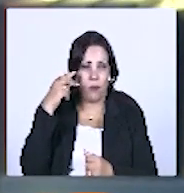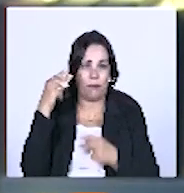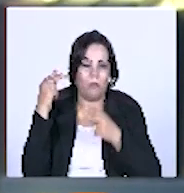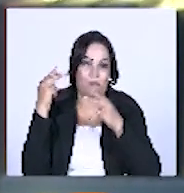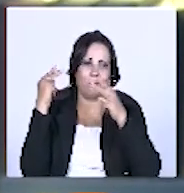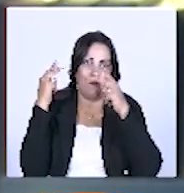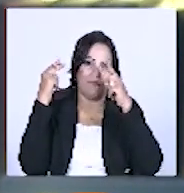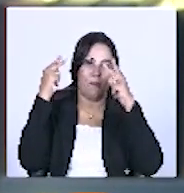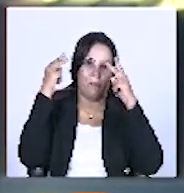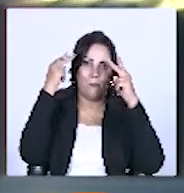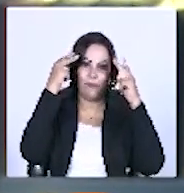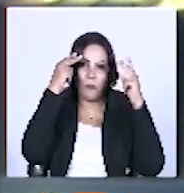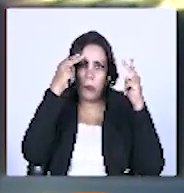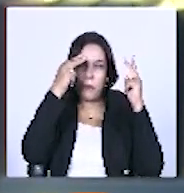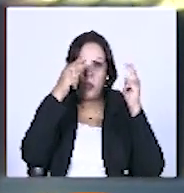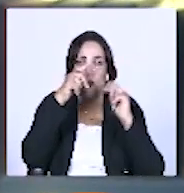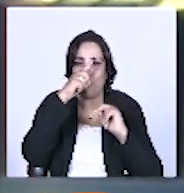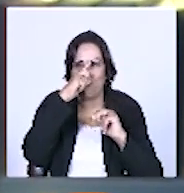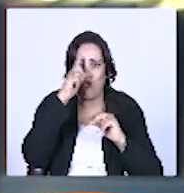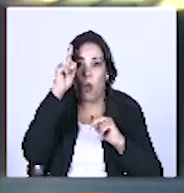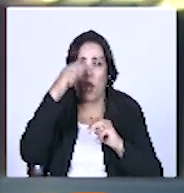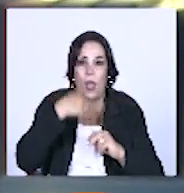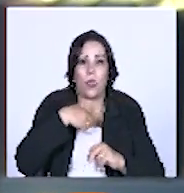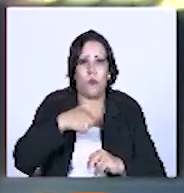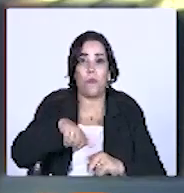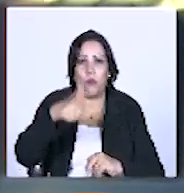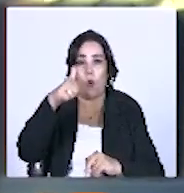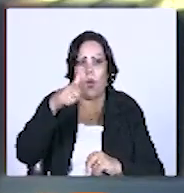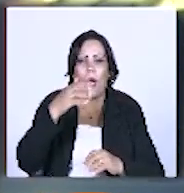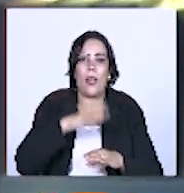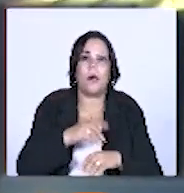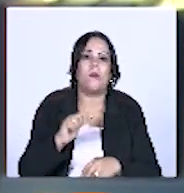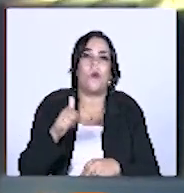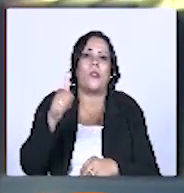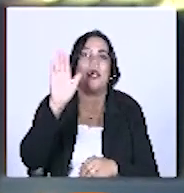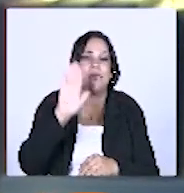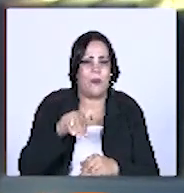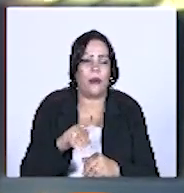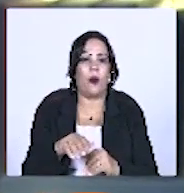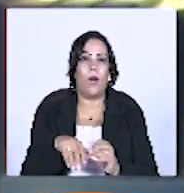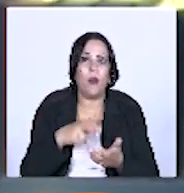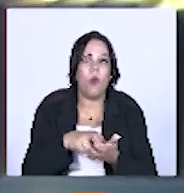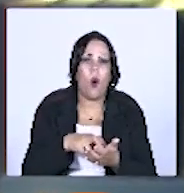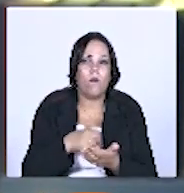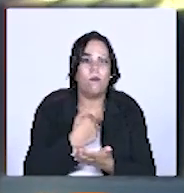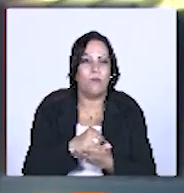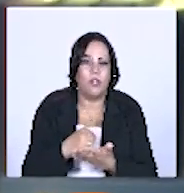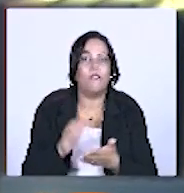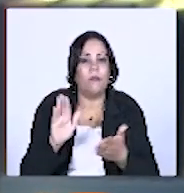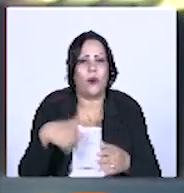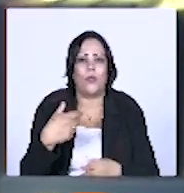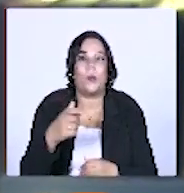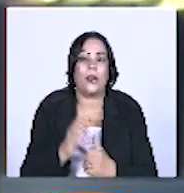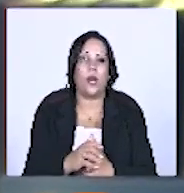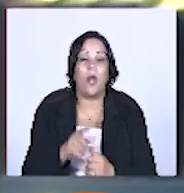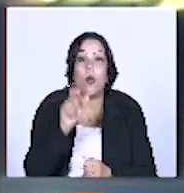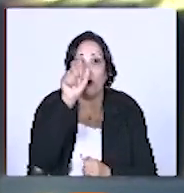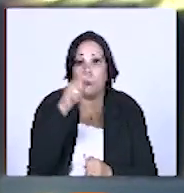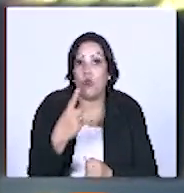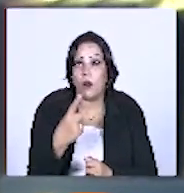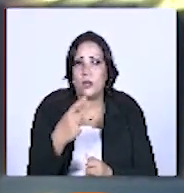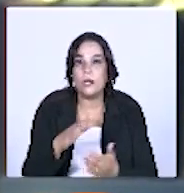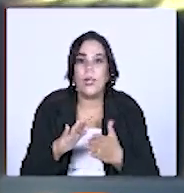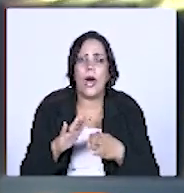بخيالك قول لا انا نجحت وتفوقت هتلاقي المخاوف راحت منك واحد حاسس ان